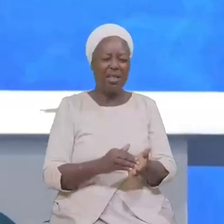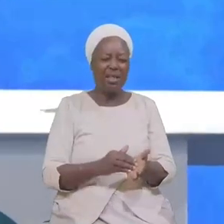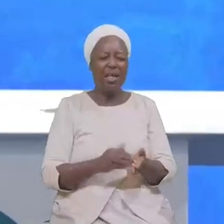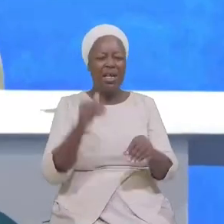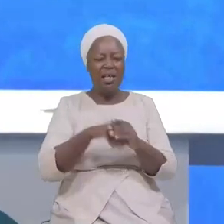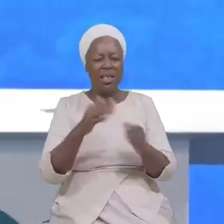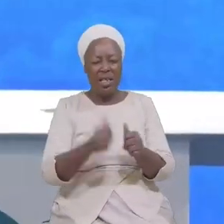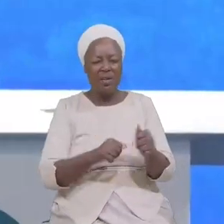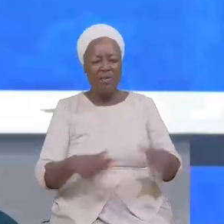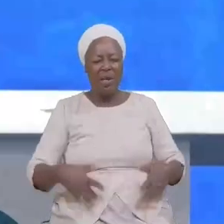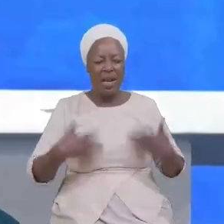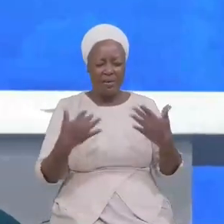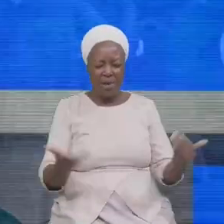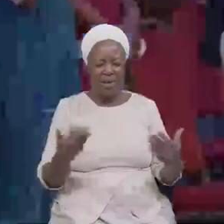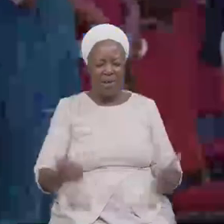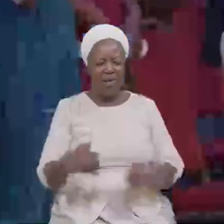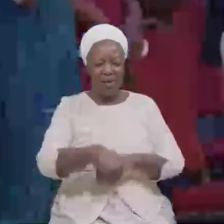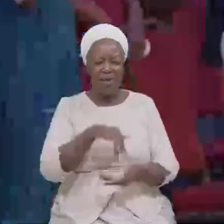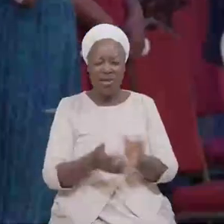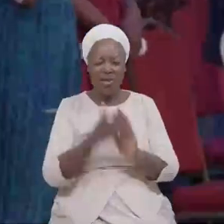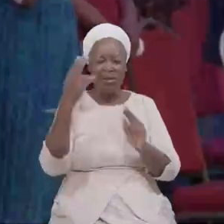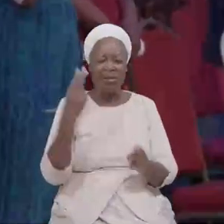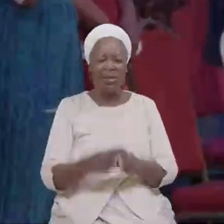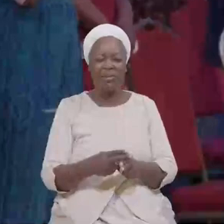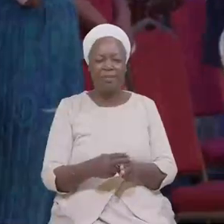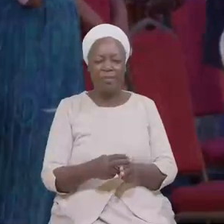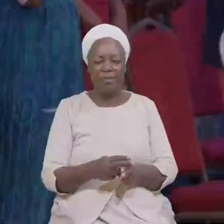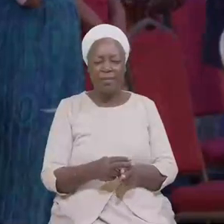vie ce soir au nom de Jésus.